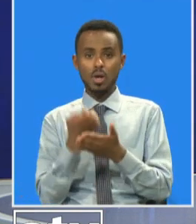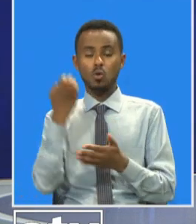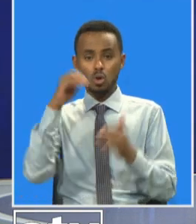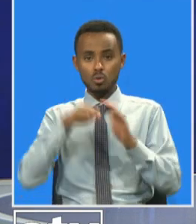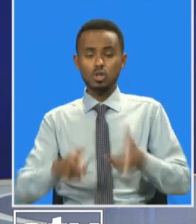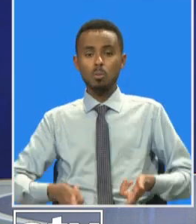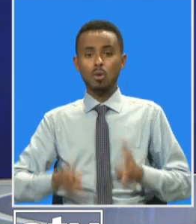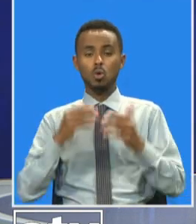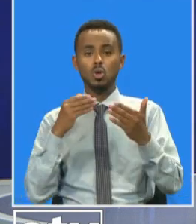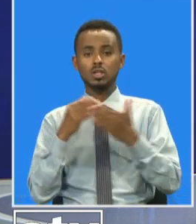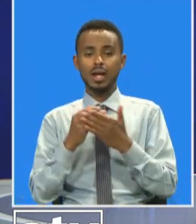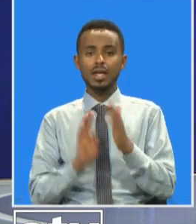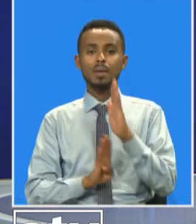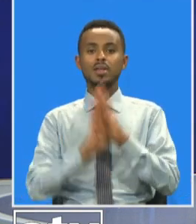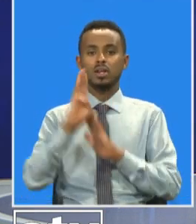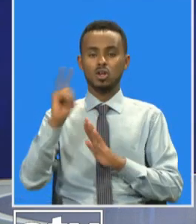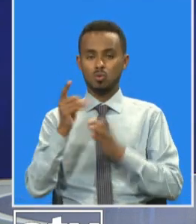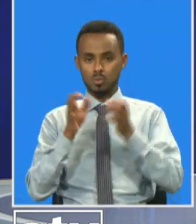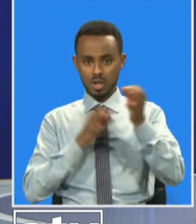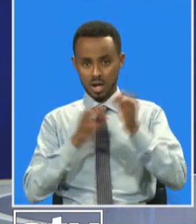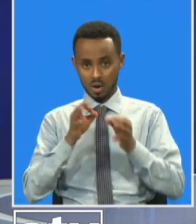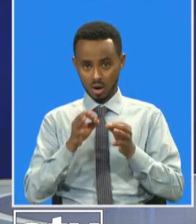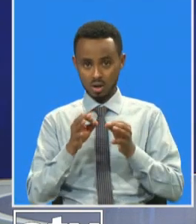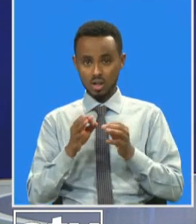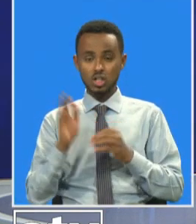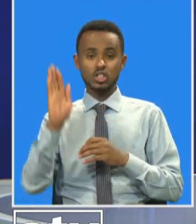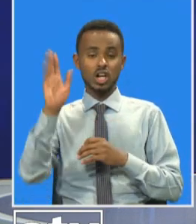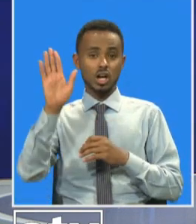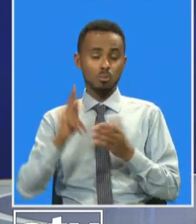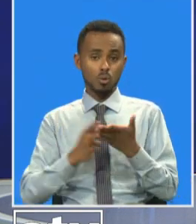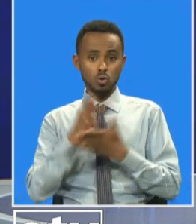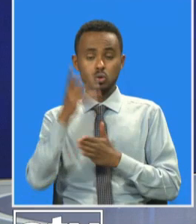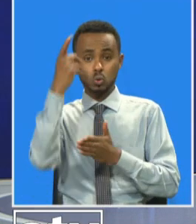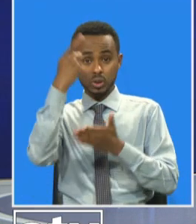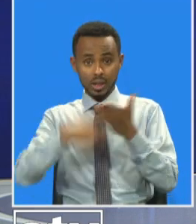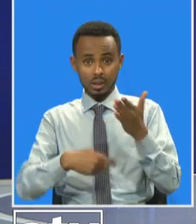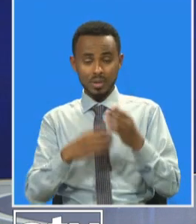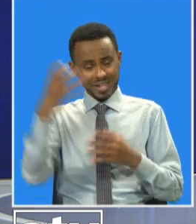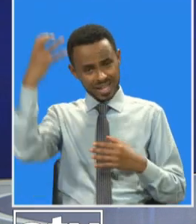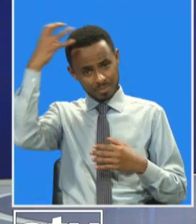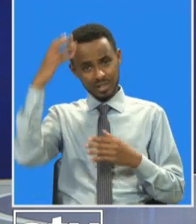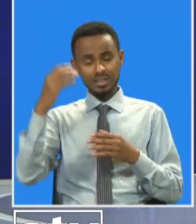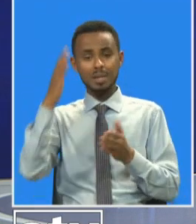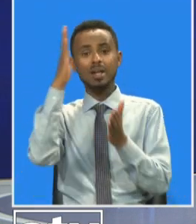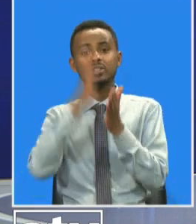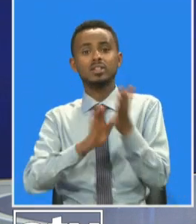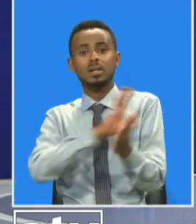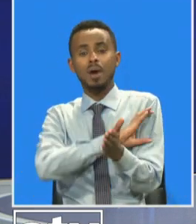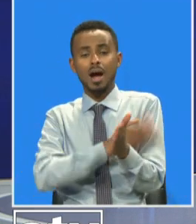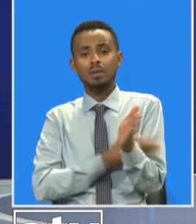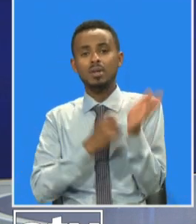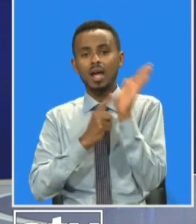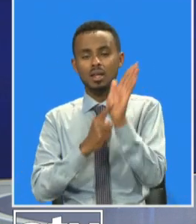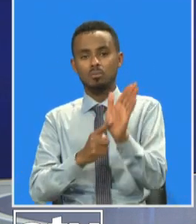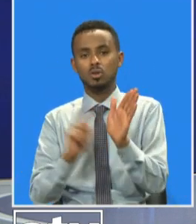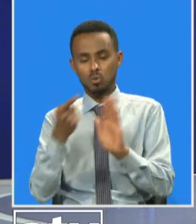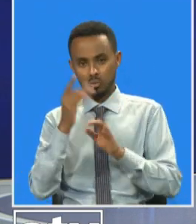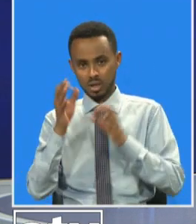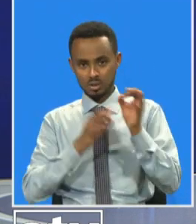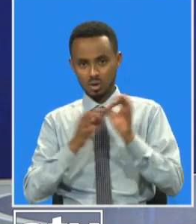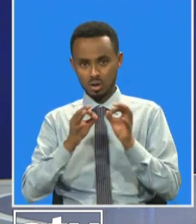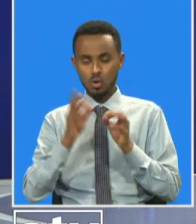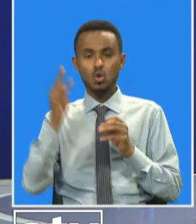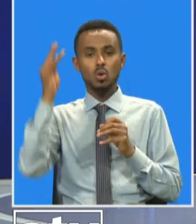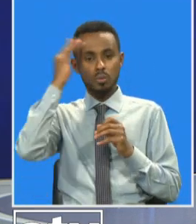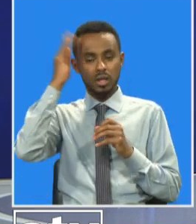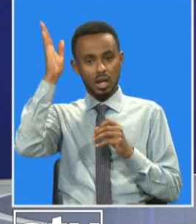ውስጥ የሚኖረው ድርሻ የሚያሳድግ እንደሆነም ተናግረዋል። የሸገር ፕሮጀክቶች ውጤትም የመንግስት የማስፈጸም አቅም የታየበት እንደሆነም ገልጸዋል።